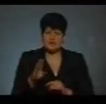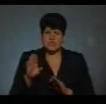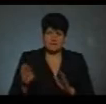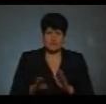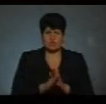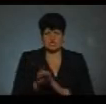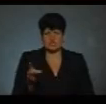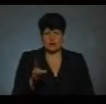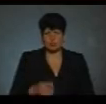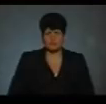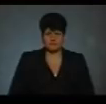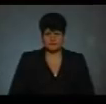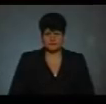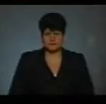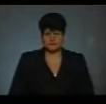районах.